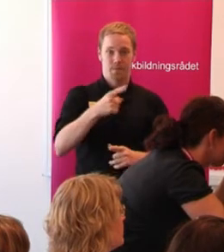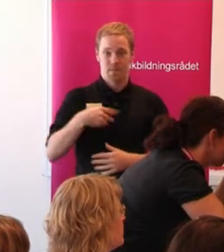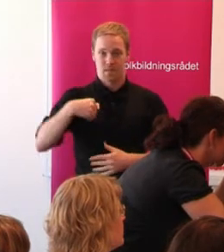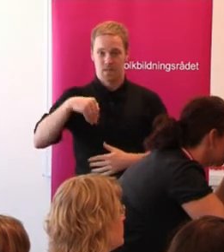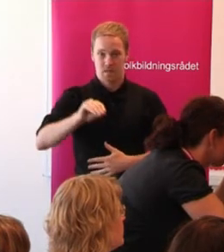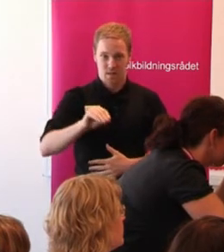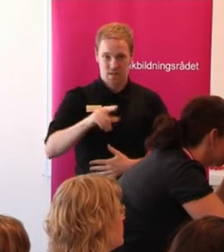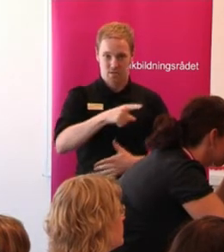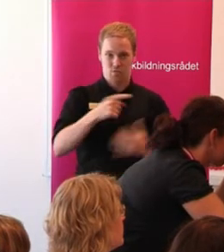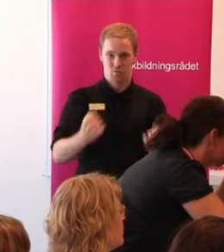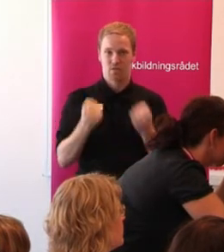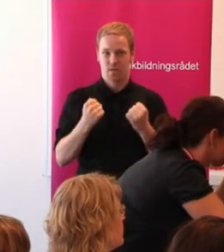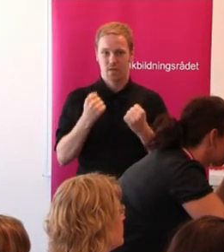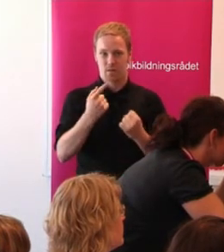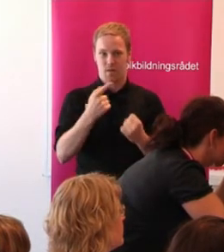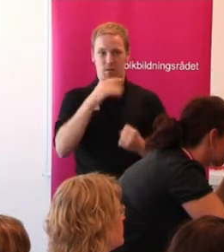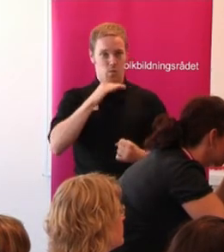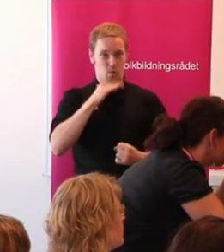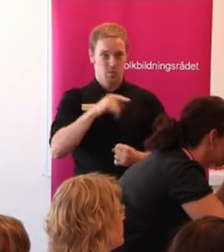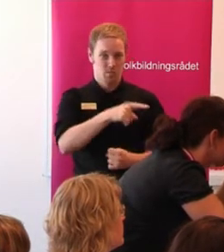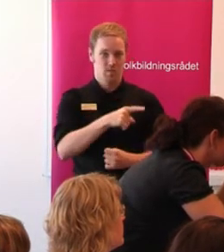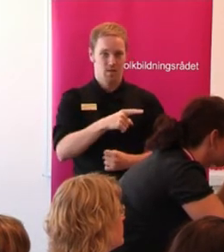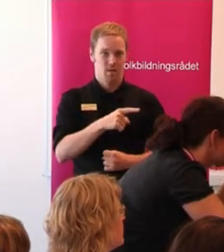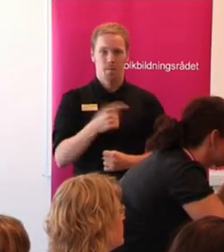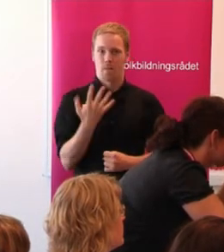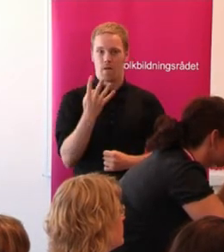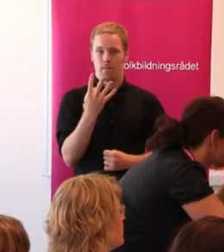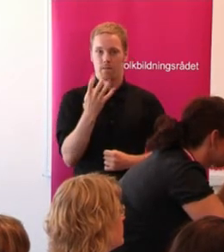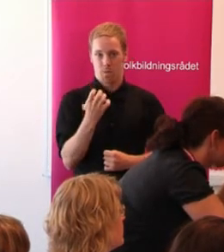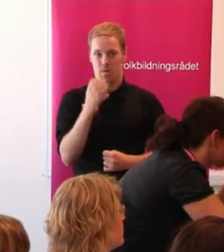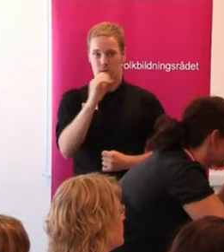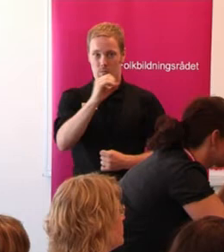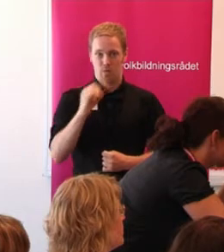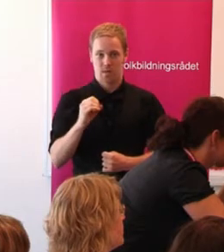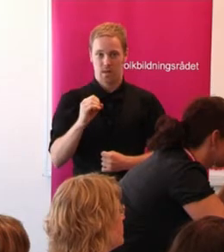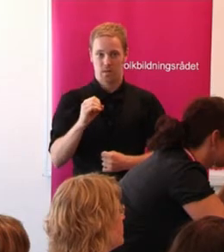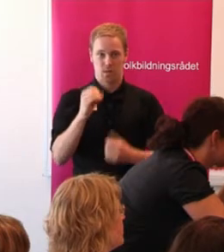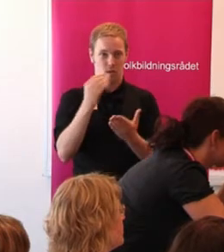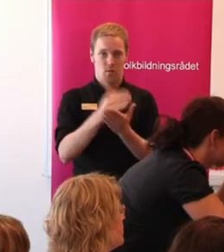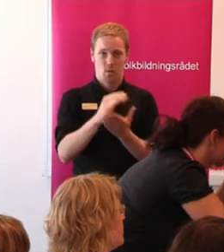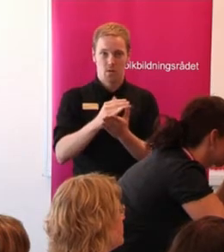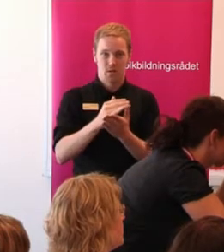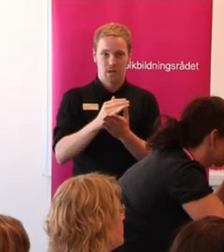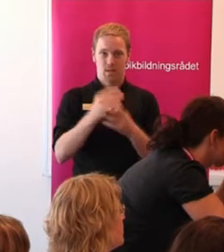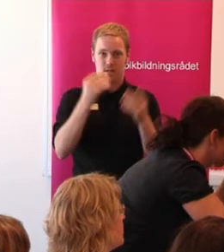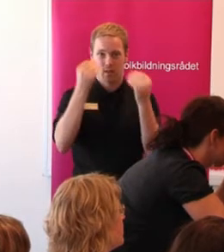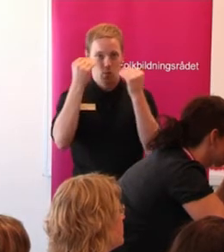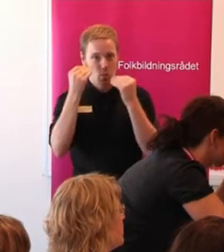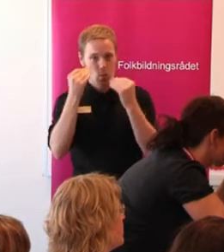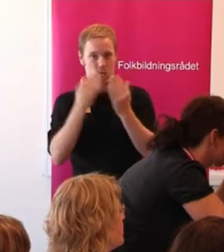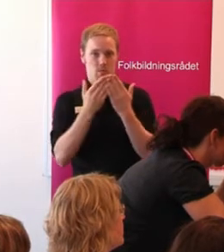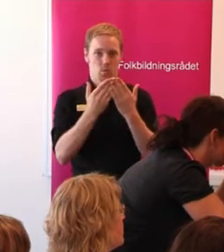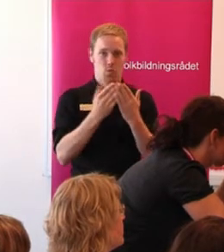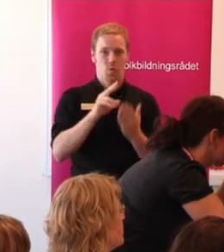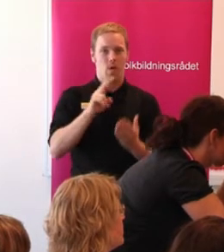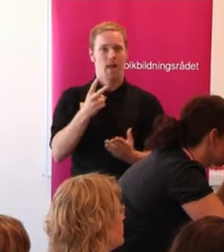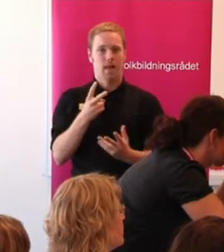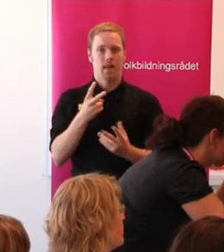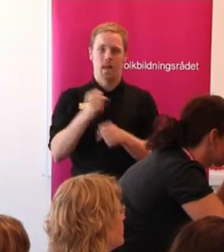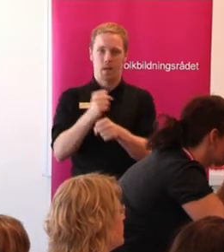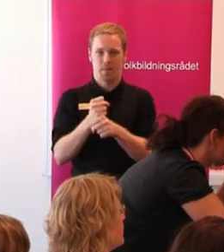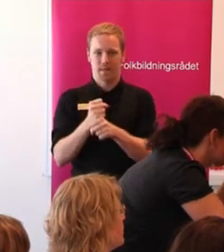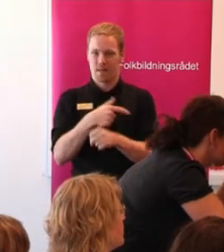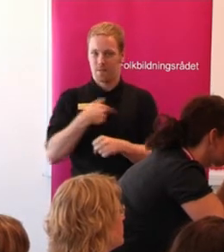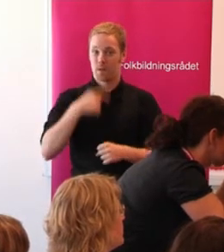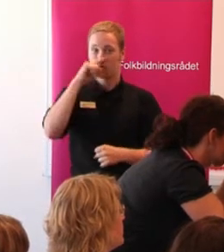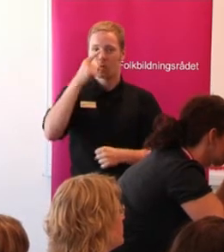varit jättebra. 40% går vidare till studier eller arbete. Vi ska vara stolta, men vi ska inte